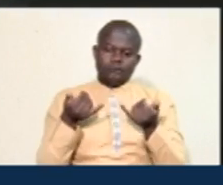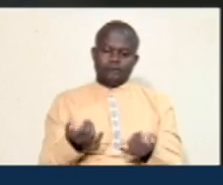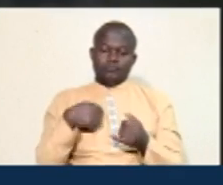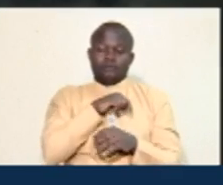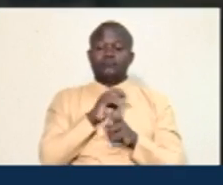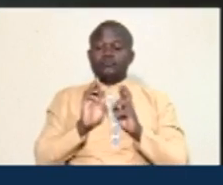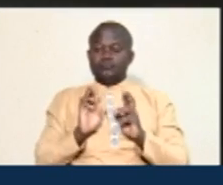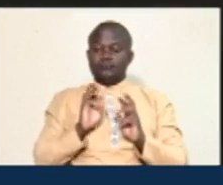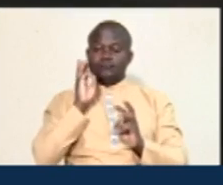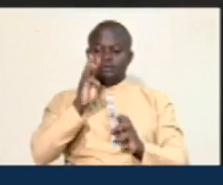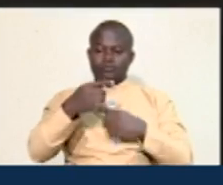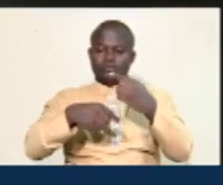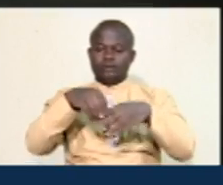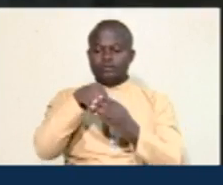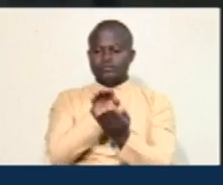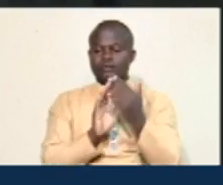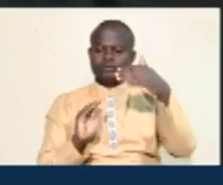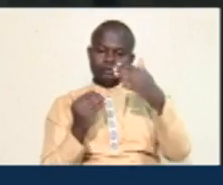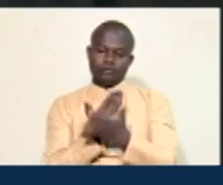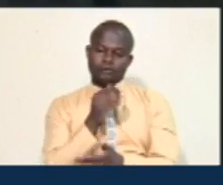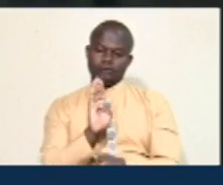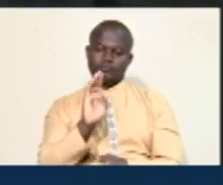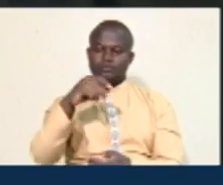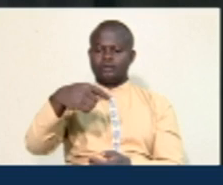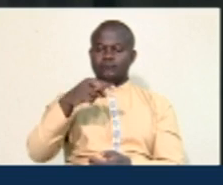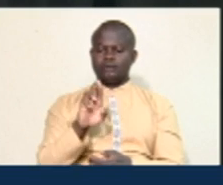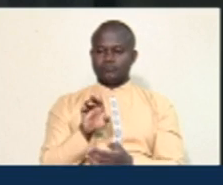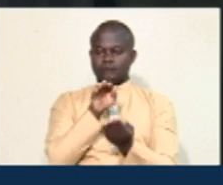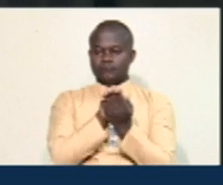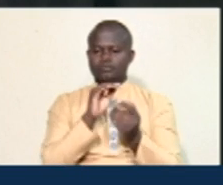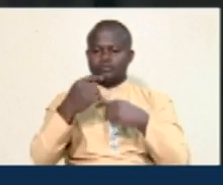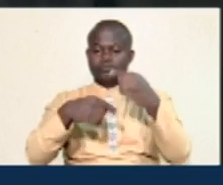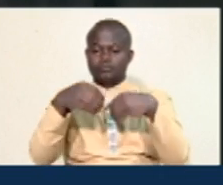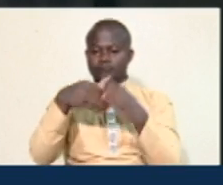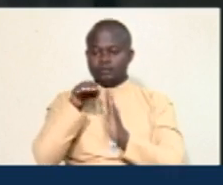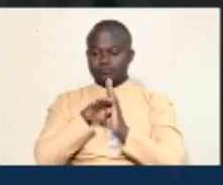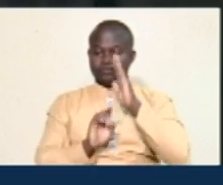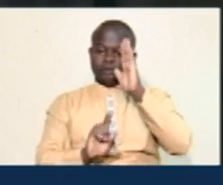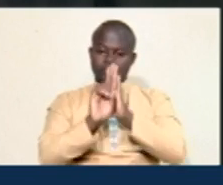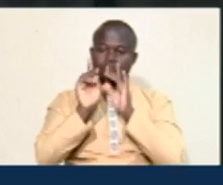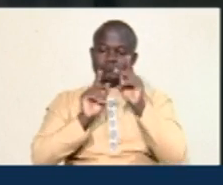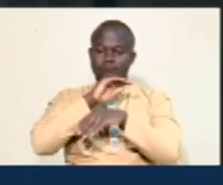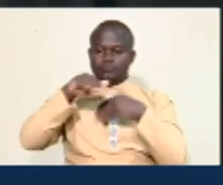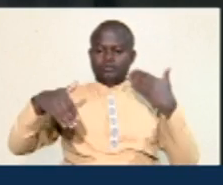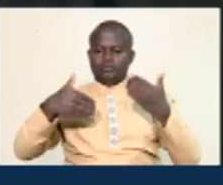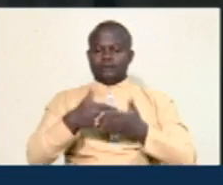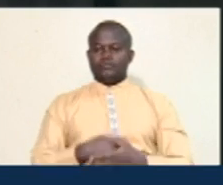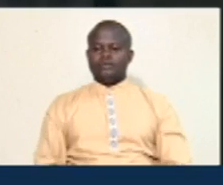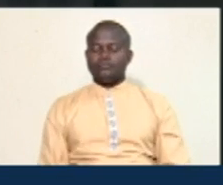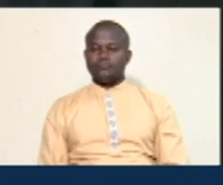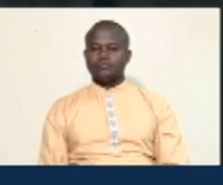ko izanakomeza muri iyi banki nshya ya BPR Bank bakomeza gahunda yo guteza imbere abaturage. For the